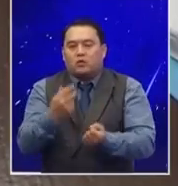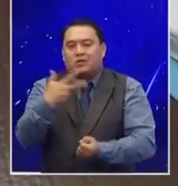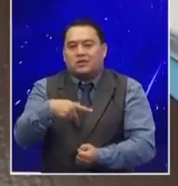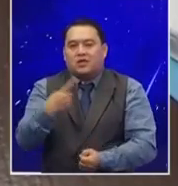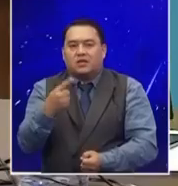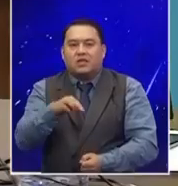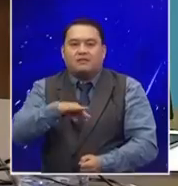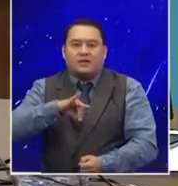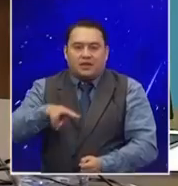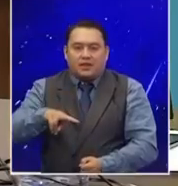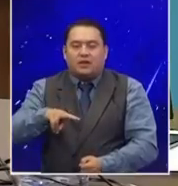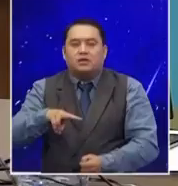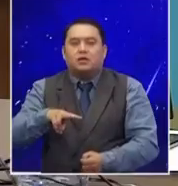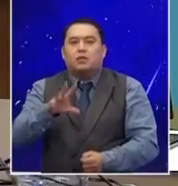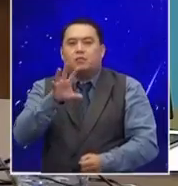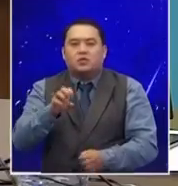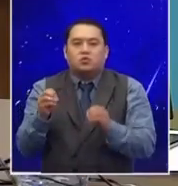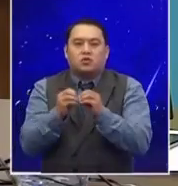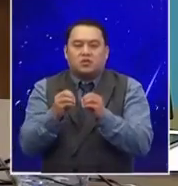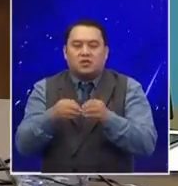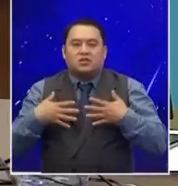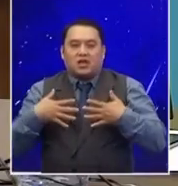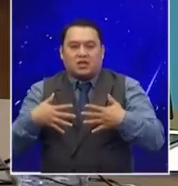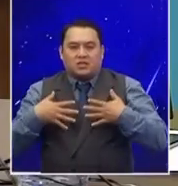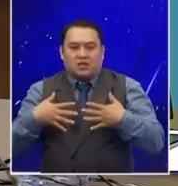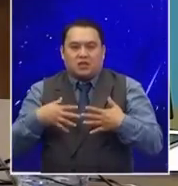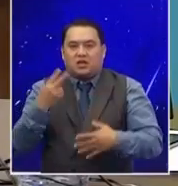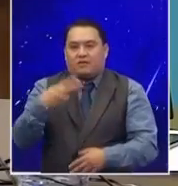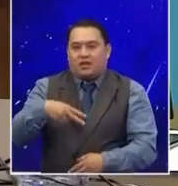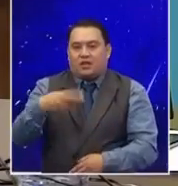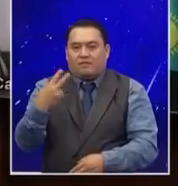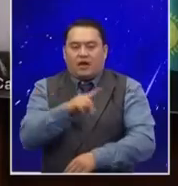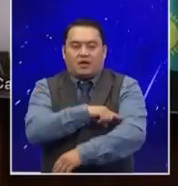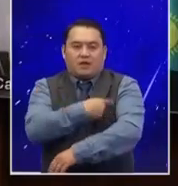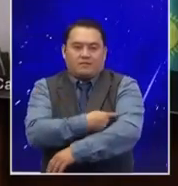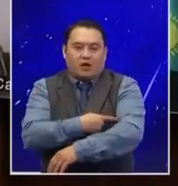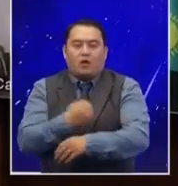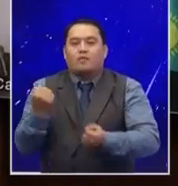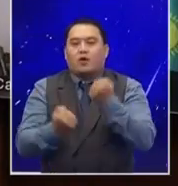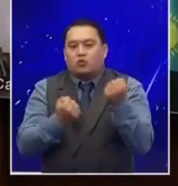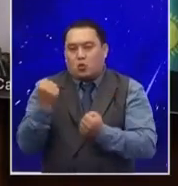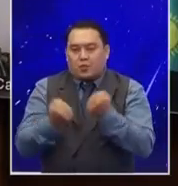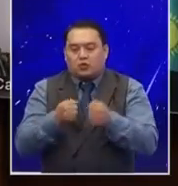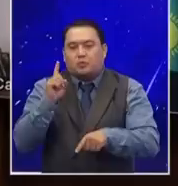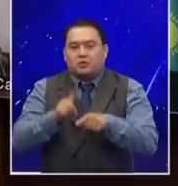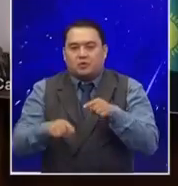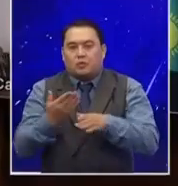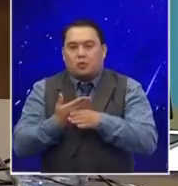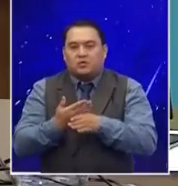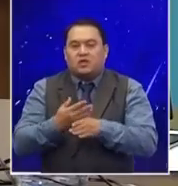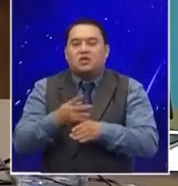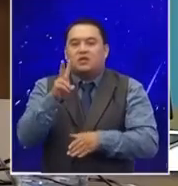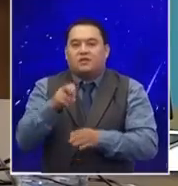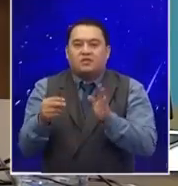301 ИВЛ, 510 кислородных концентраторов, 22 санитарных автомобиля и